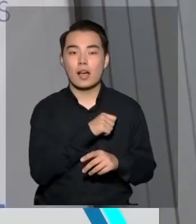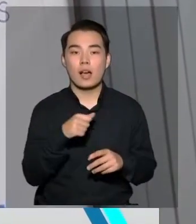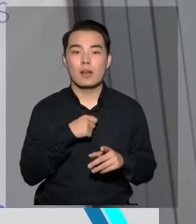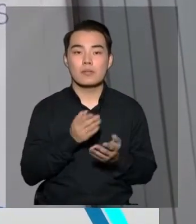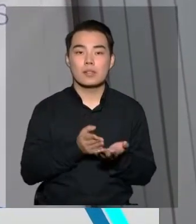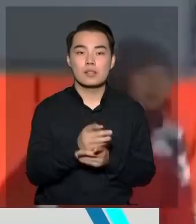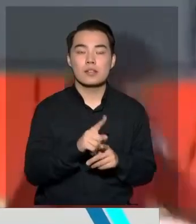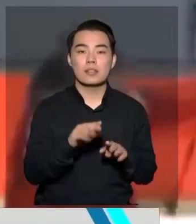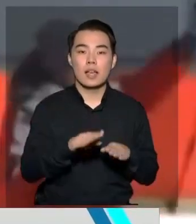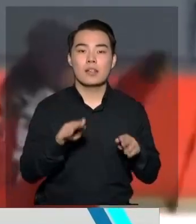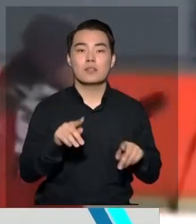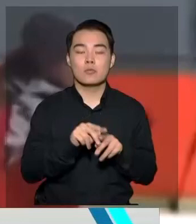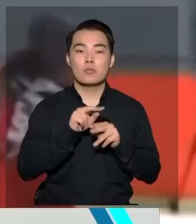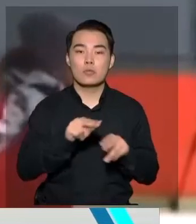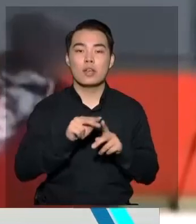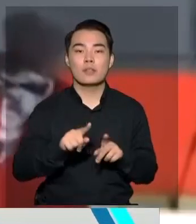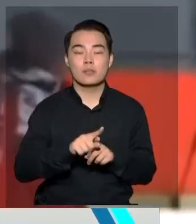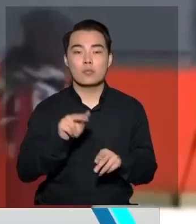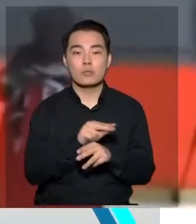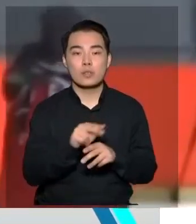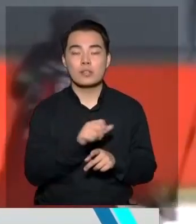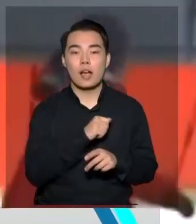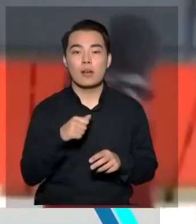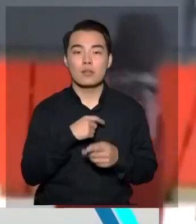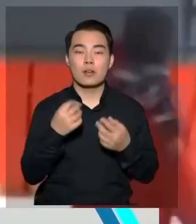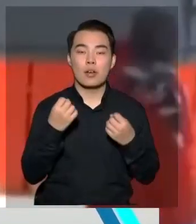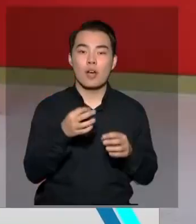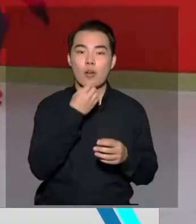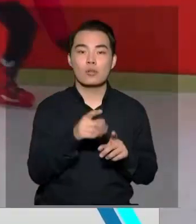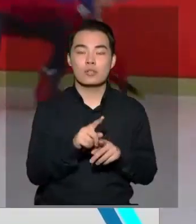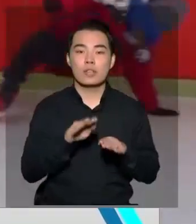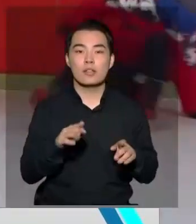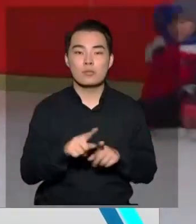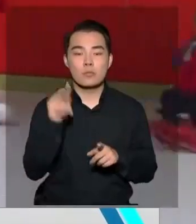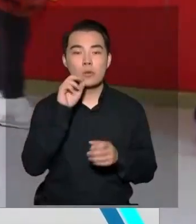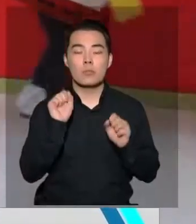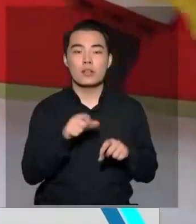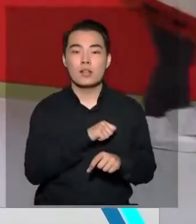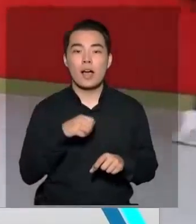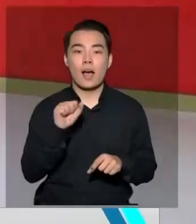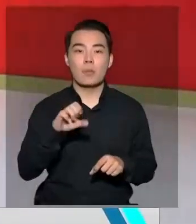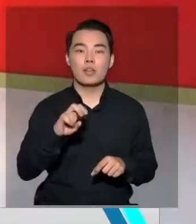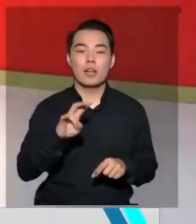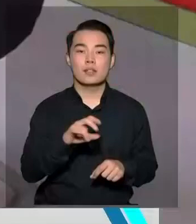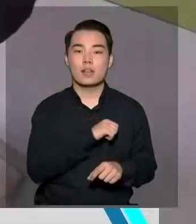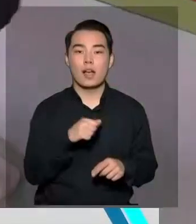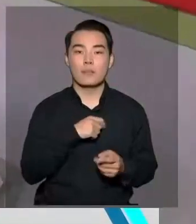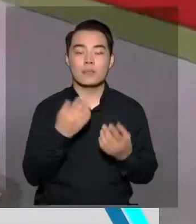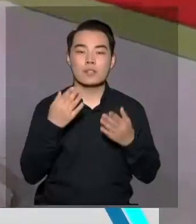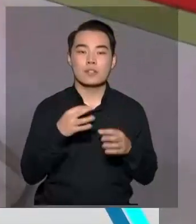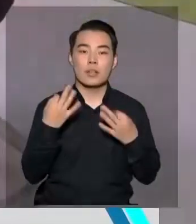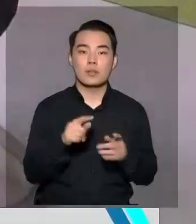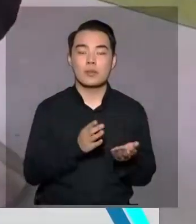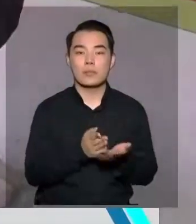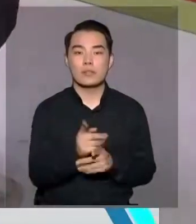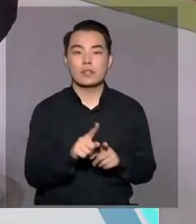балдар әкеліп ойнатып, үйретіп, спортқа жақсы адам қылып шаруға болады. Аманжан жасанды қарды да кәдеге жаратып, зырғанақ жасап